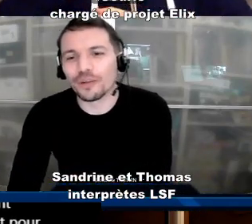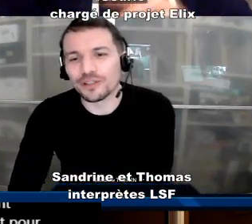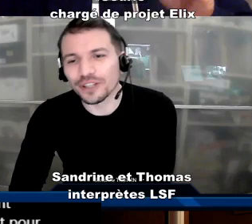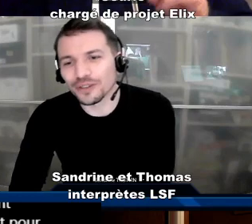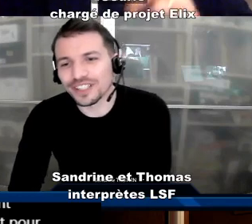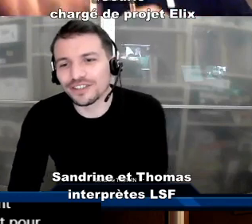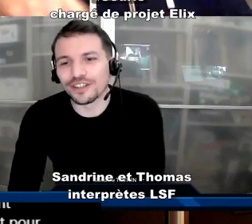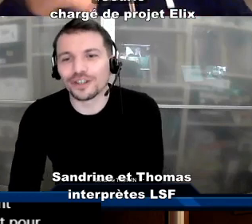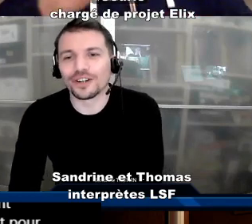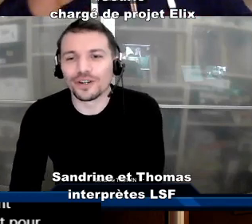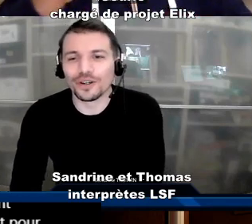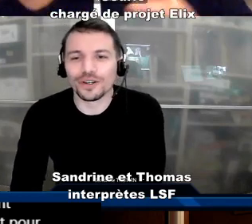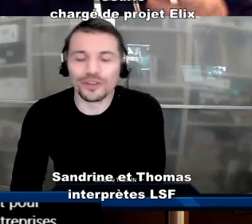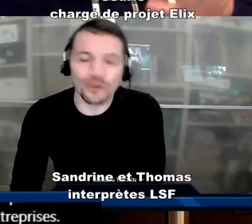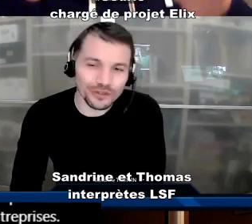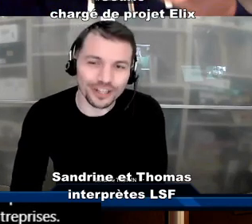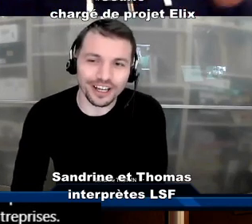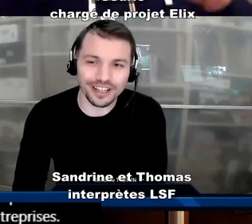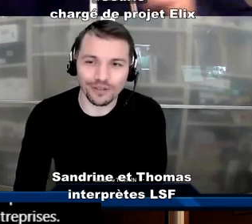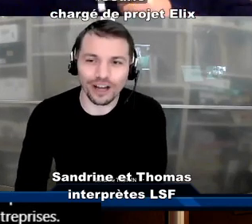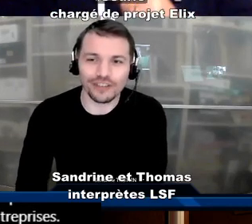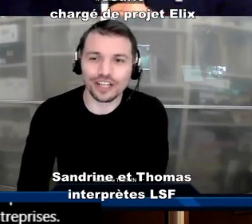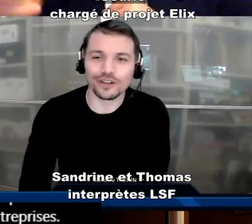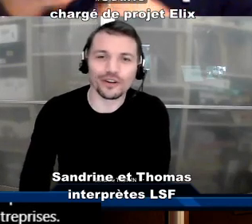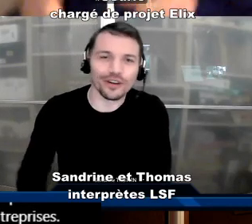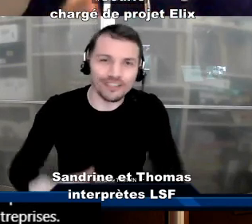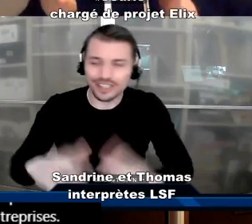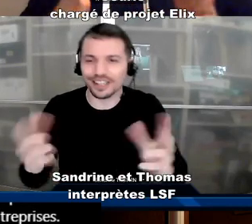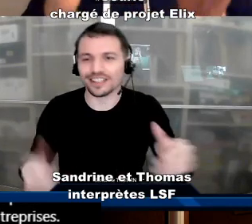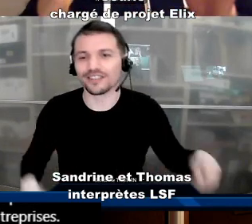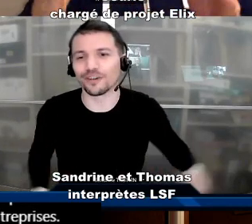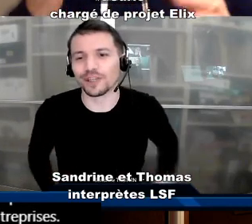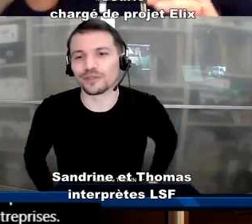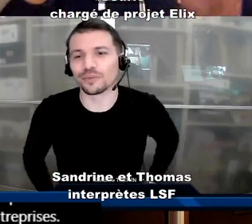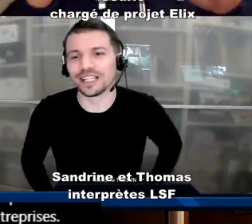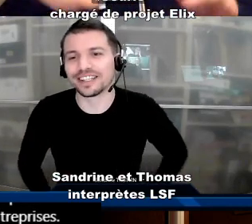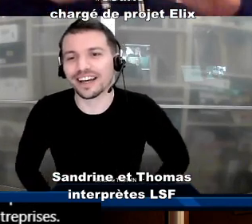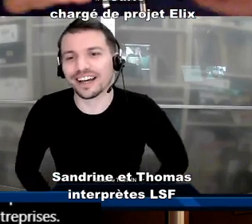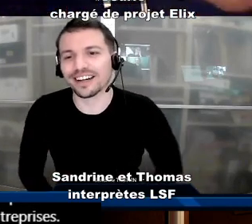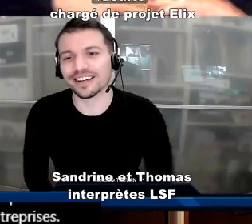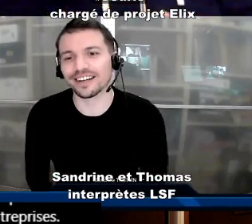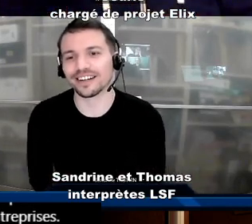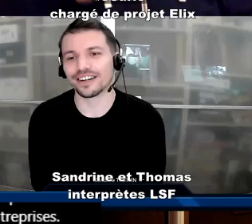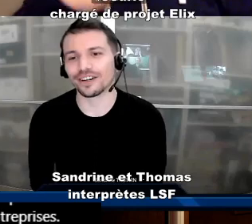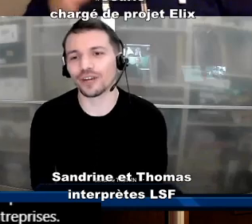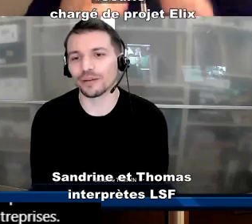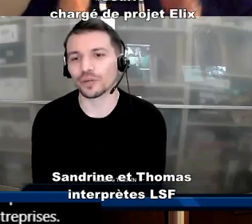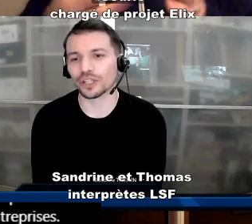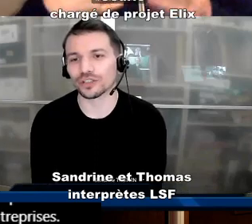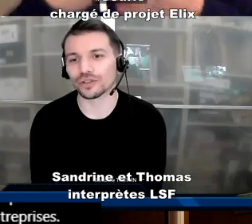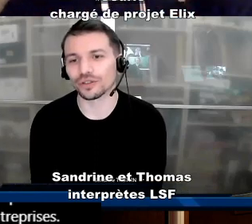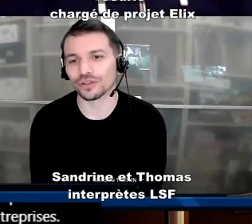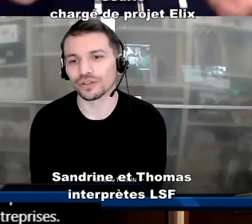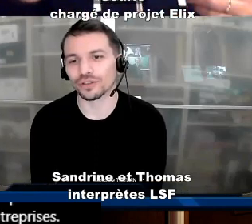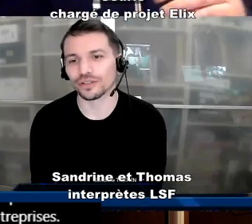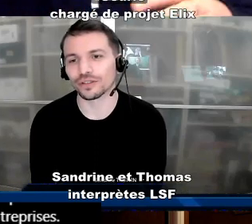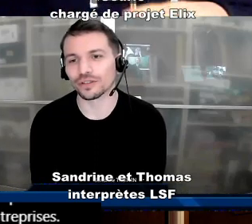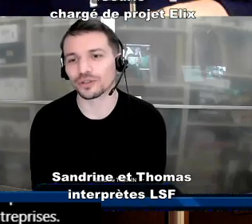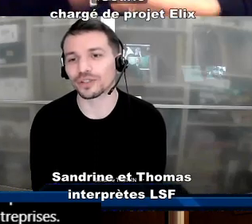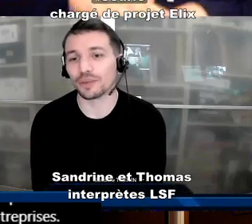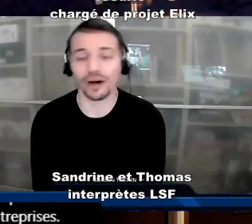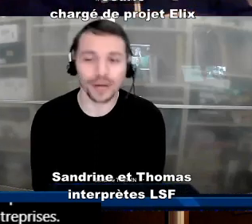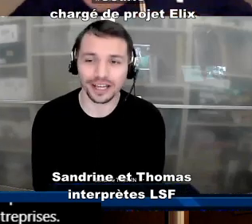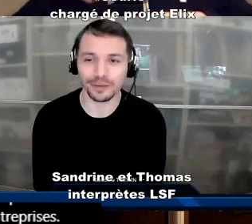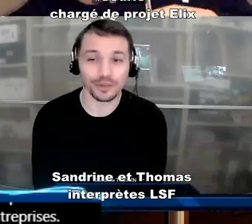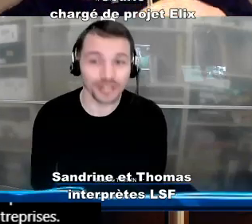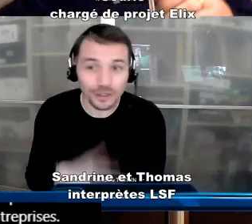Oui, formation intensive, non, ça n'a rien à voir avec certaines formations militaires. Voilà, moi,